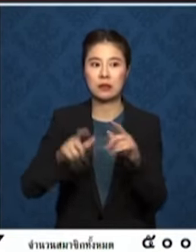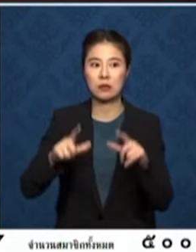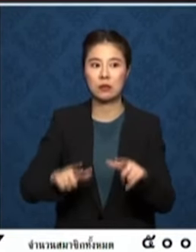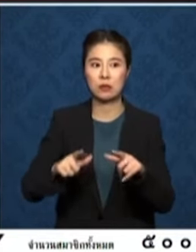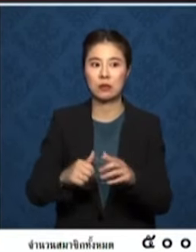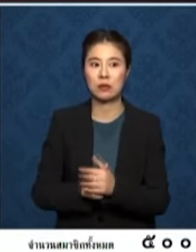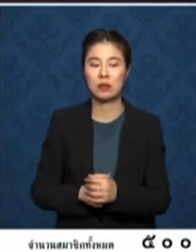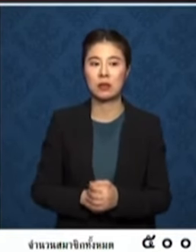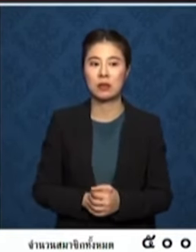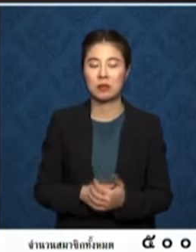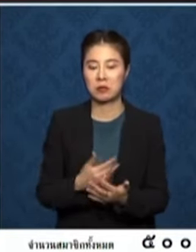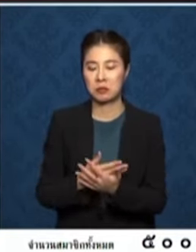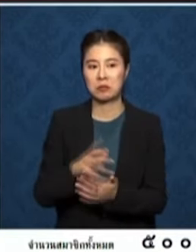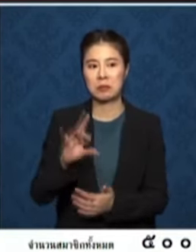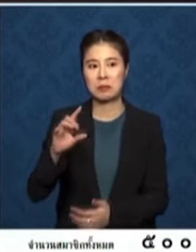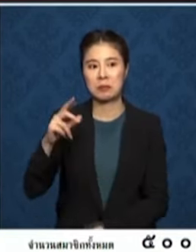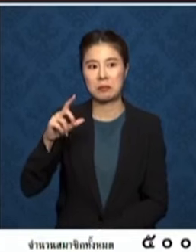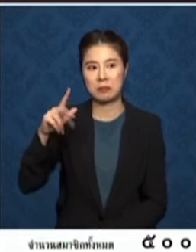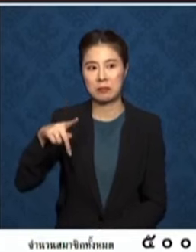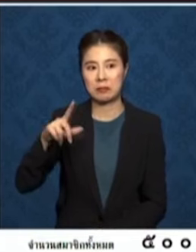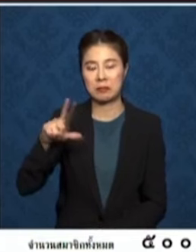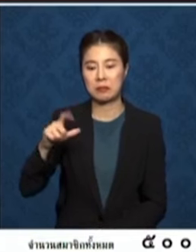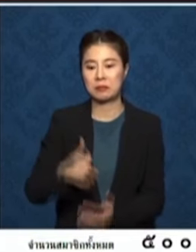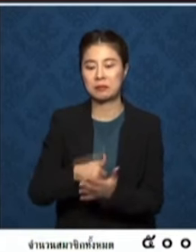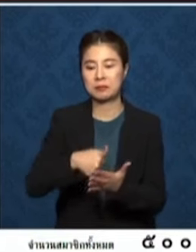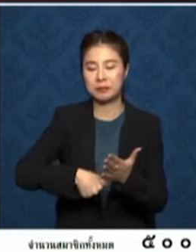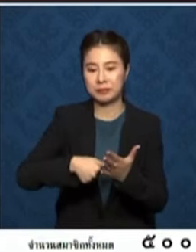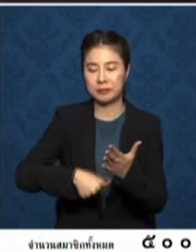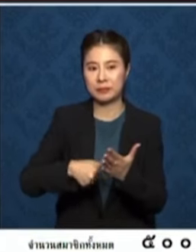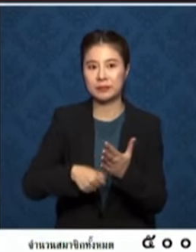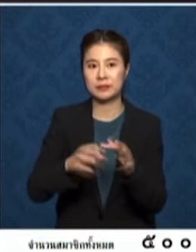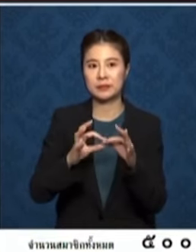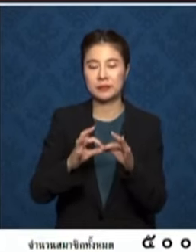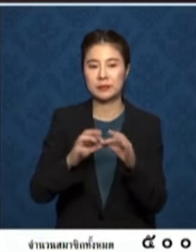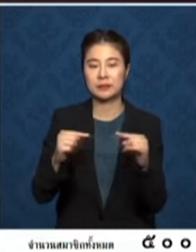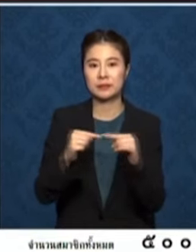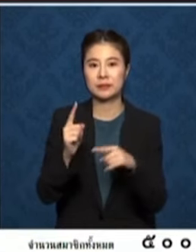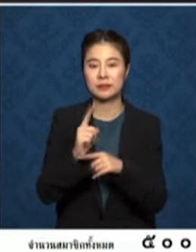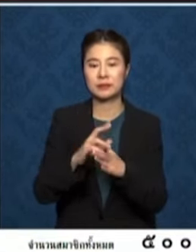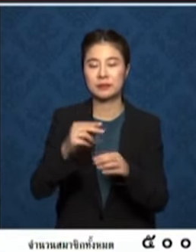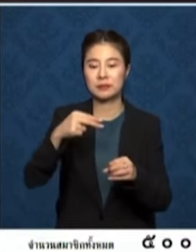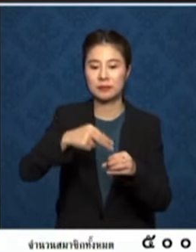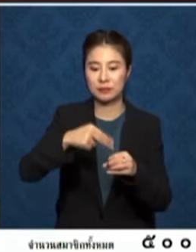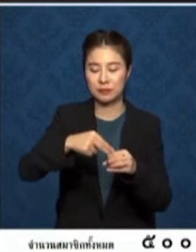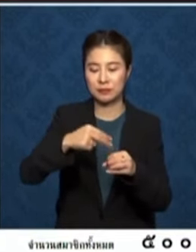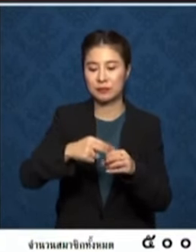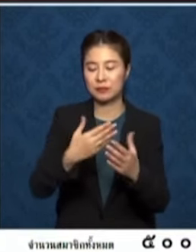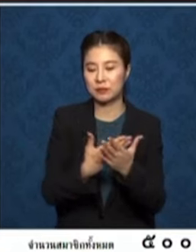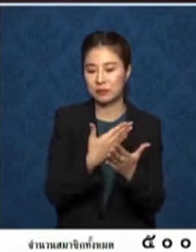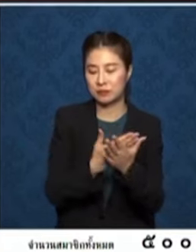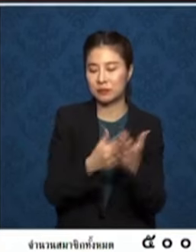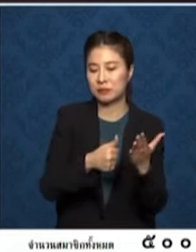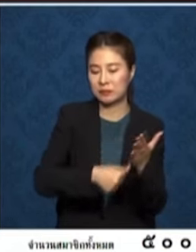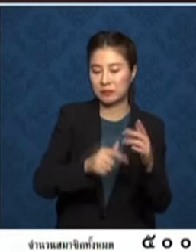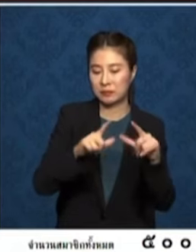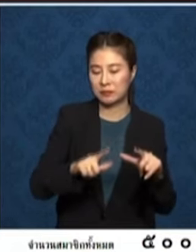รว่่านำษงจิจะเปเทาไห่มีการลภาษีซมาสามมทยสำหับการลดค่าชั-่ายเรื่องของราคาน้ำมนใหกประชาชนนะคะทั้ง